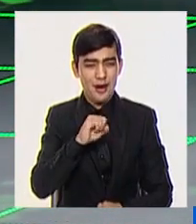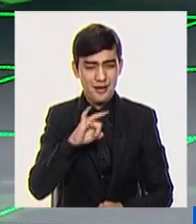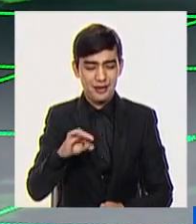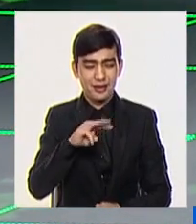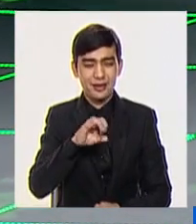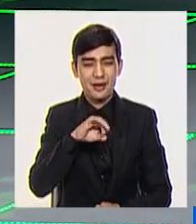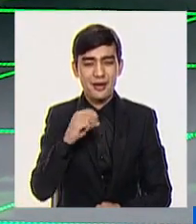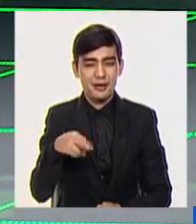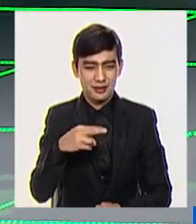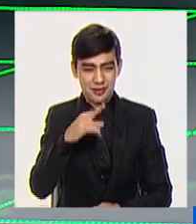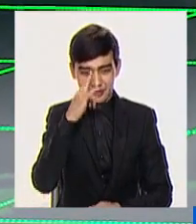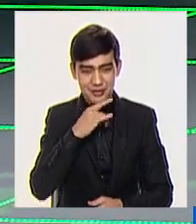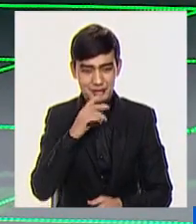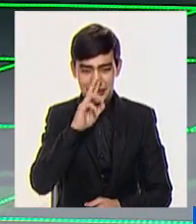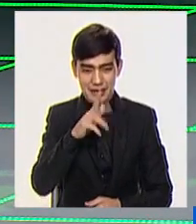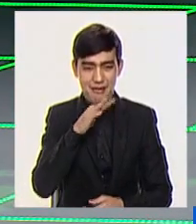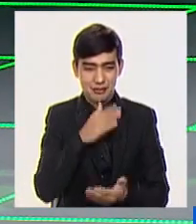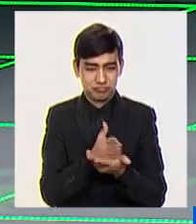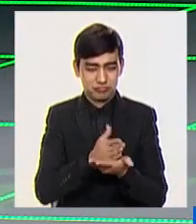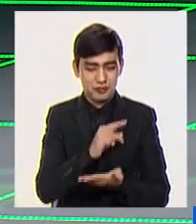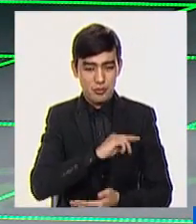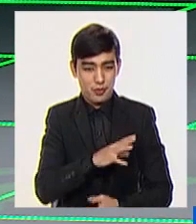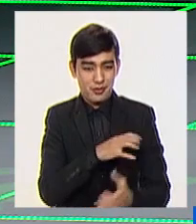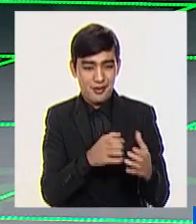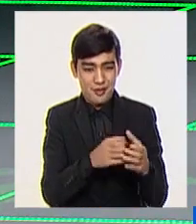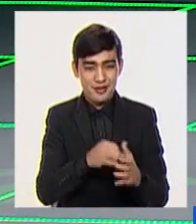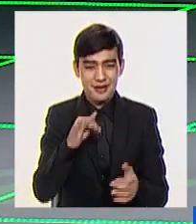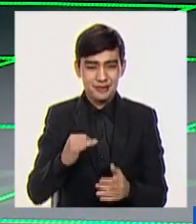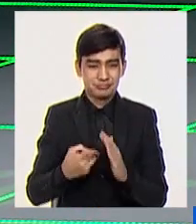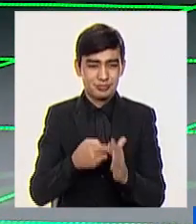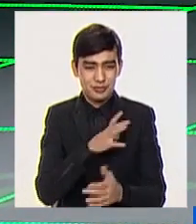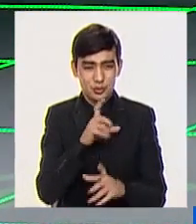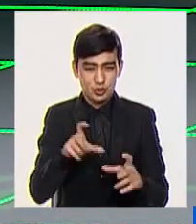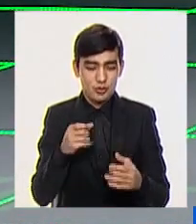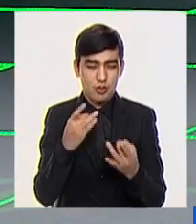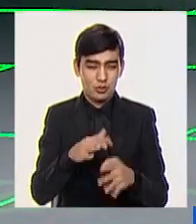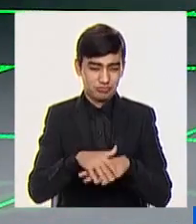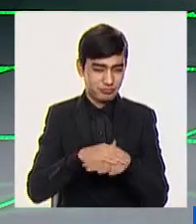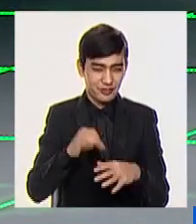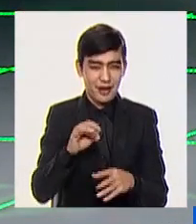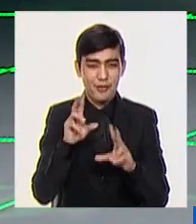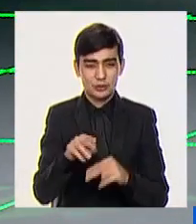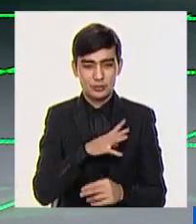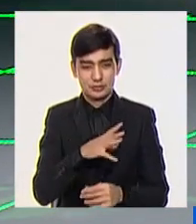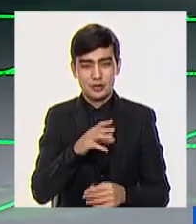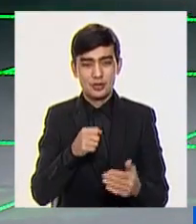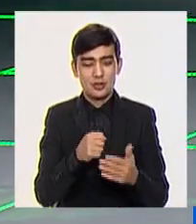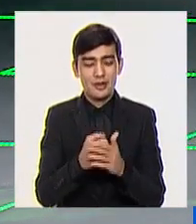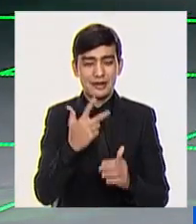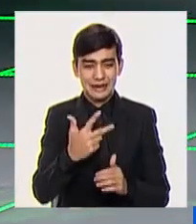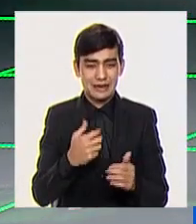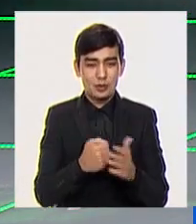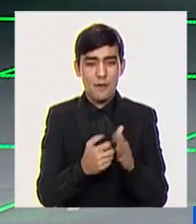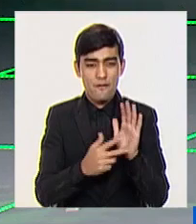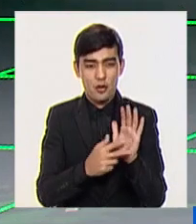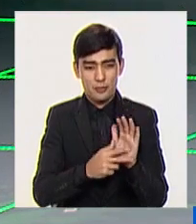Фирма проработала на рынке около 3 лет. В компании привлекали инвесторов из числа рядовых граждан, обещали доход от